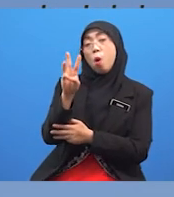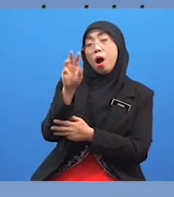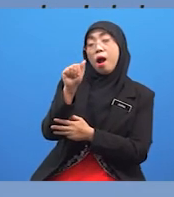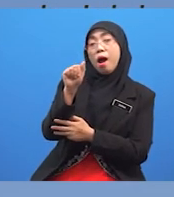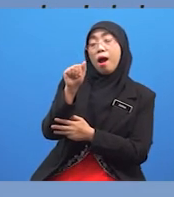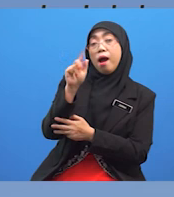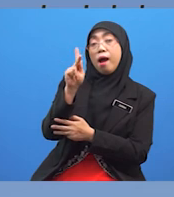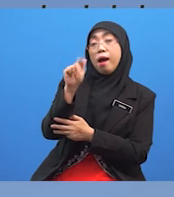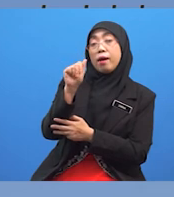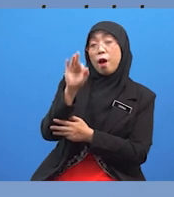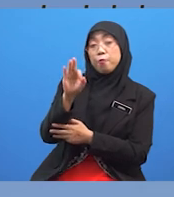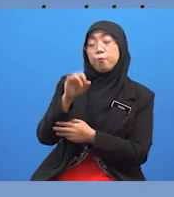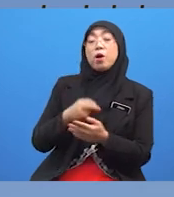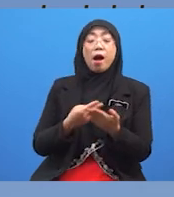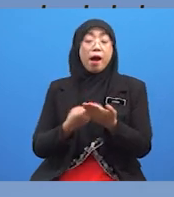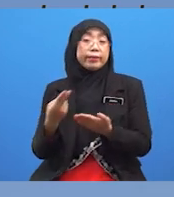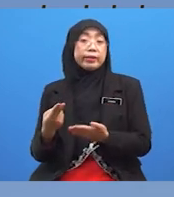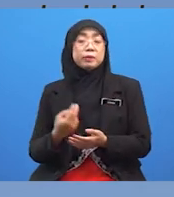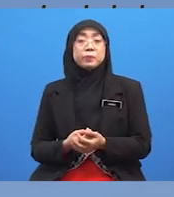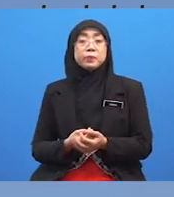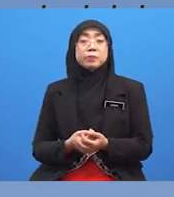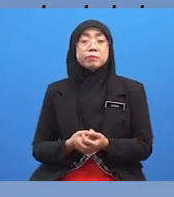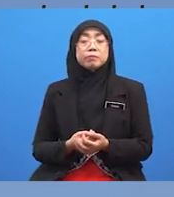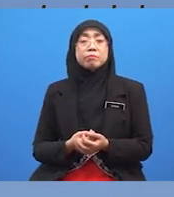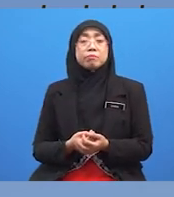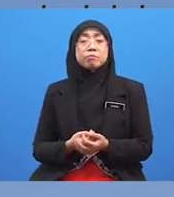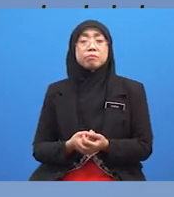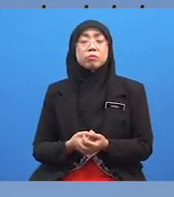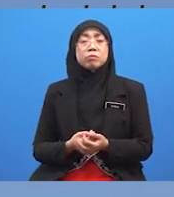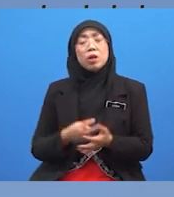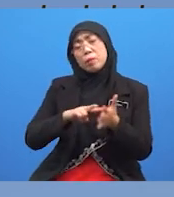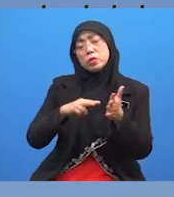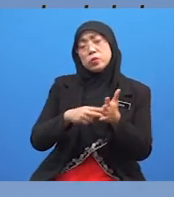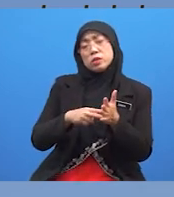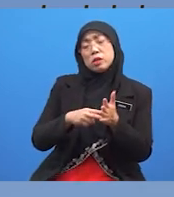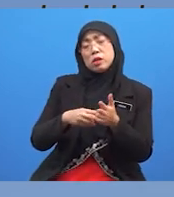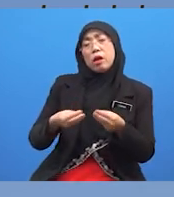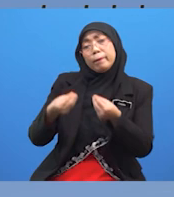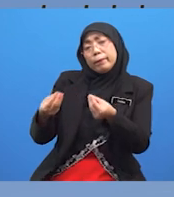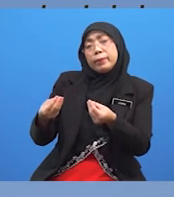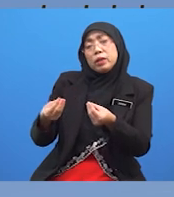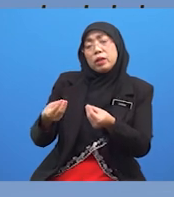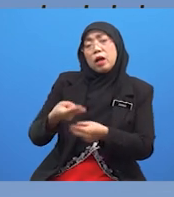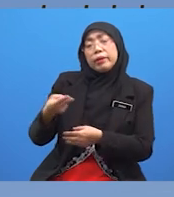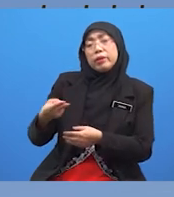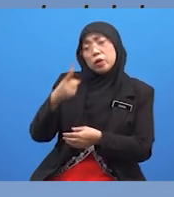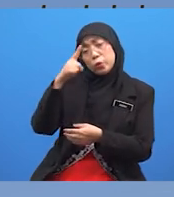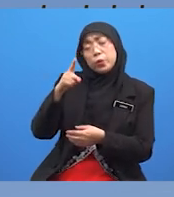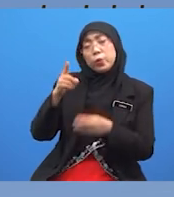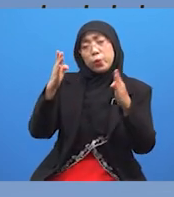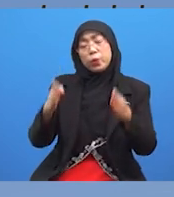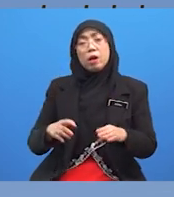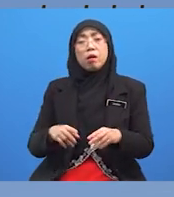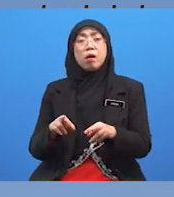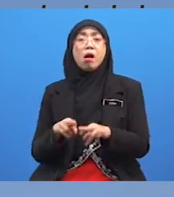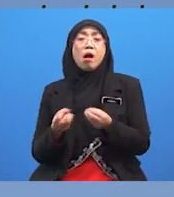Maksud mewakafkan harta ialah memberikan harta tertentu untuk kegunaan orang ramai. Di dalam novel ini,